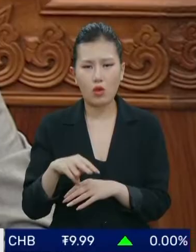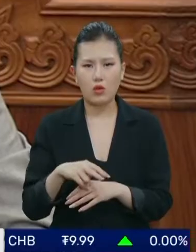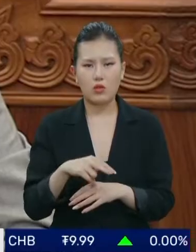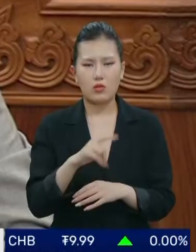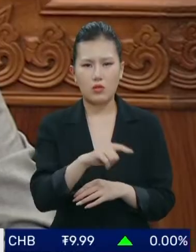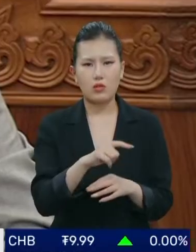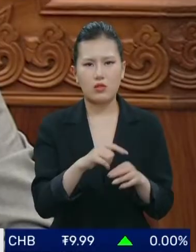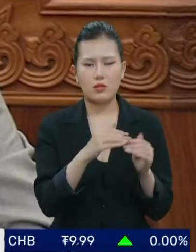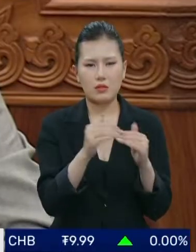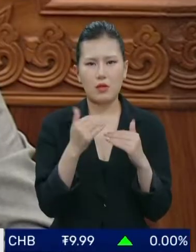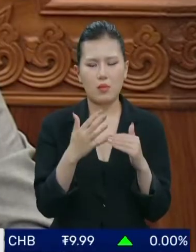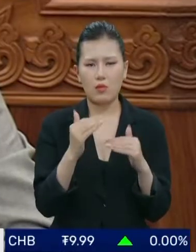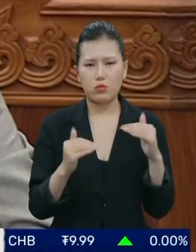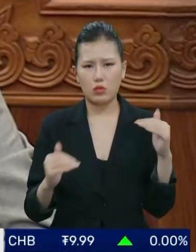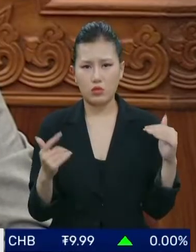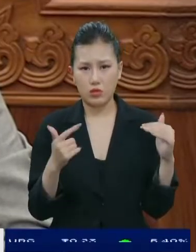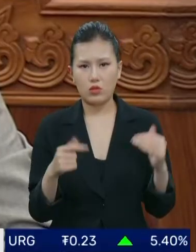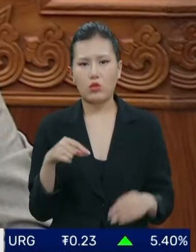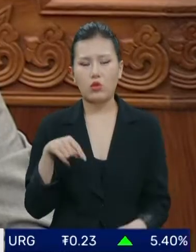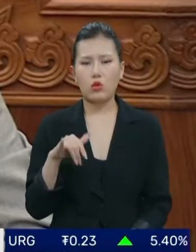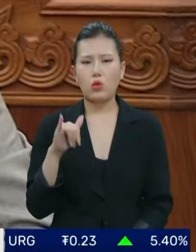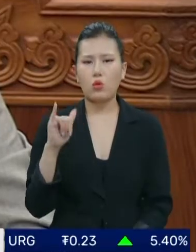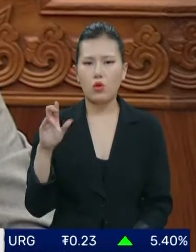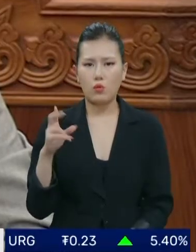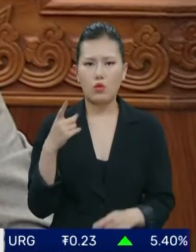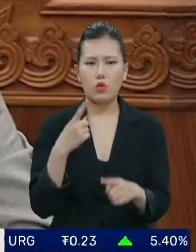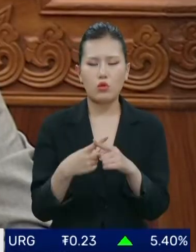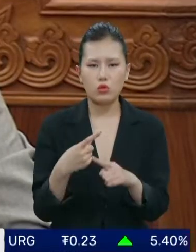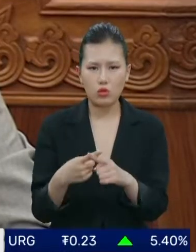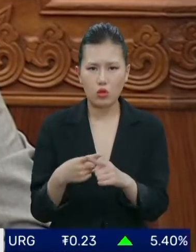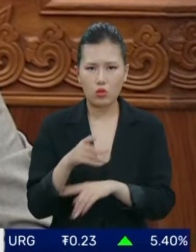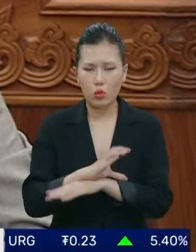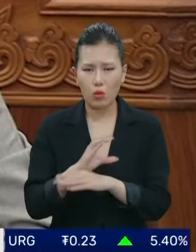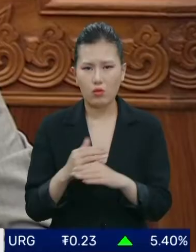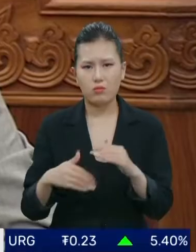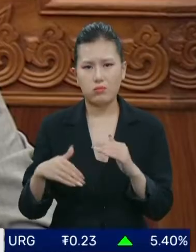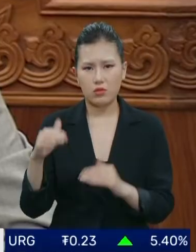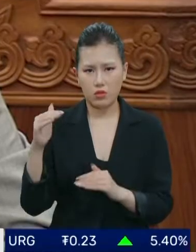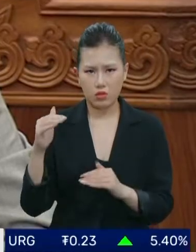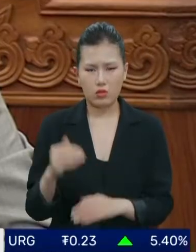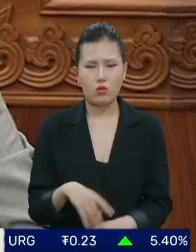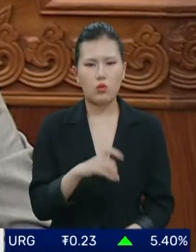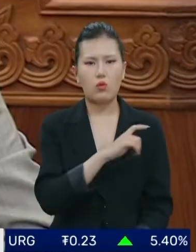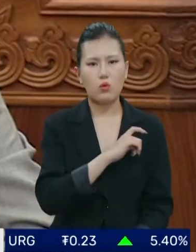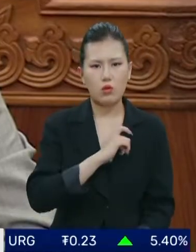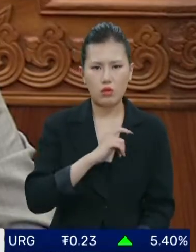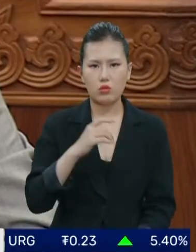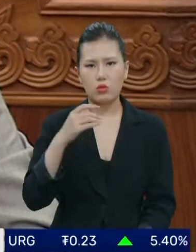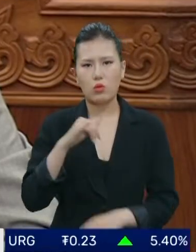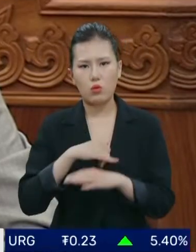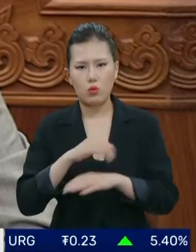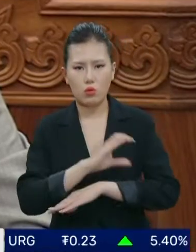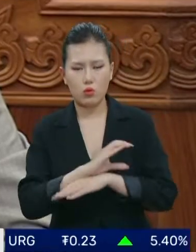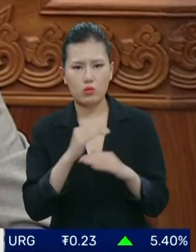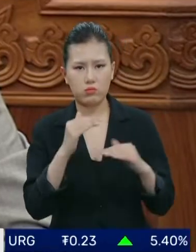шээ. Өнөөдөр одоо хот хөдөөгийн сургуулийн ялгаа, хувийн сургууль, төрийн сургуулийн ялгааг бид нар арилгахын хамгийн гол зүйл бол энэ засаглал менежментийн